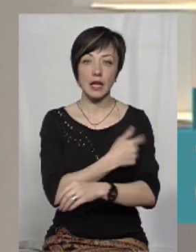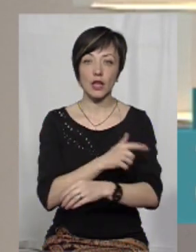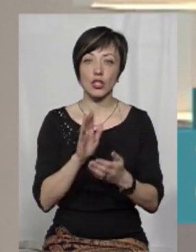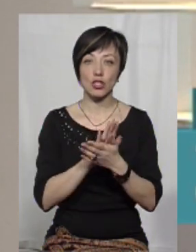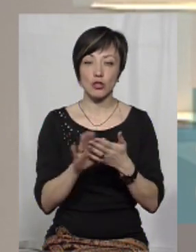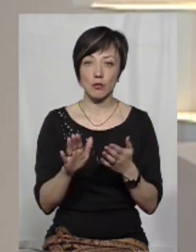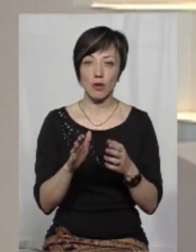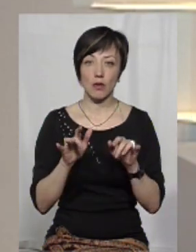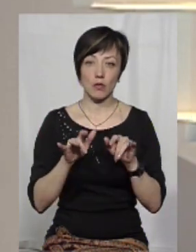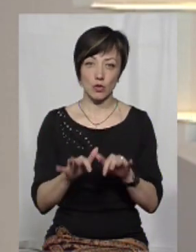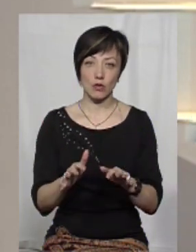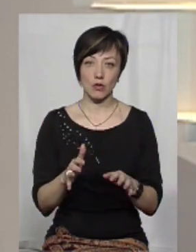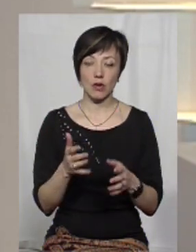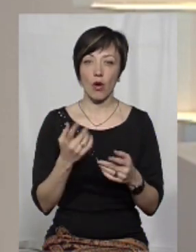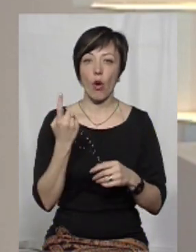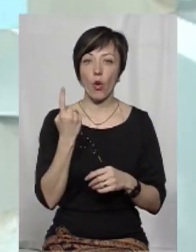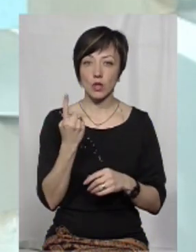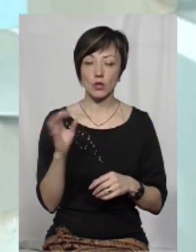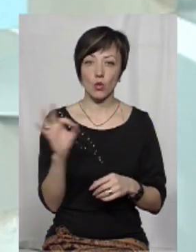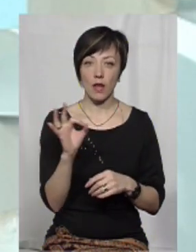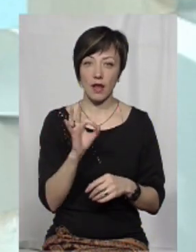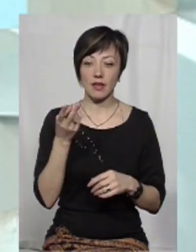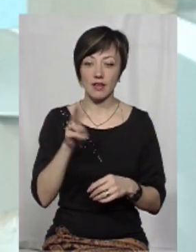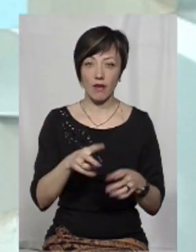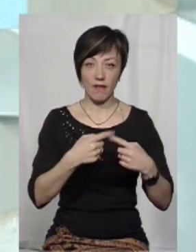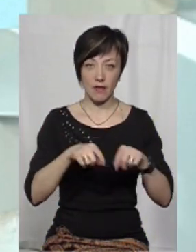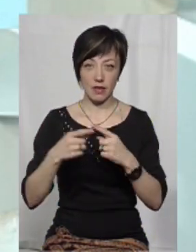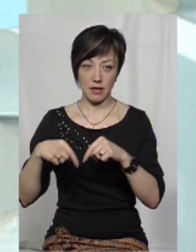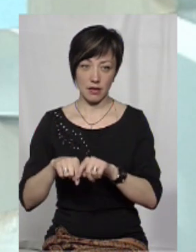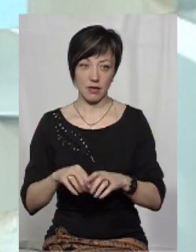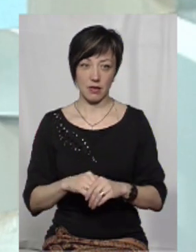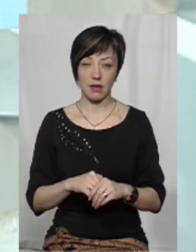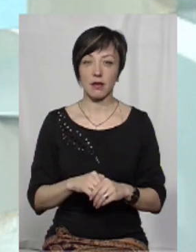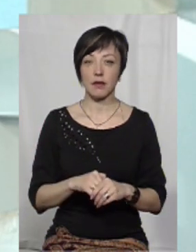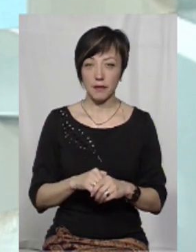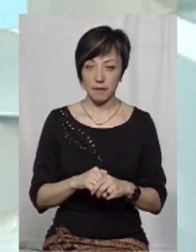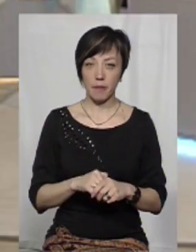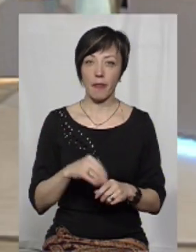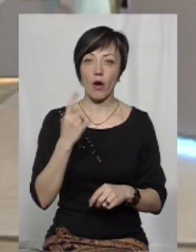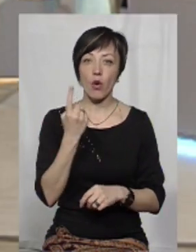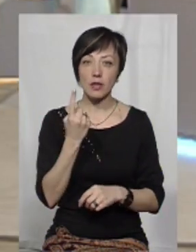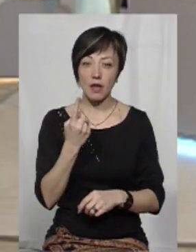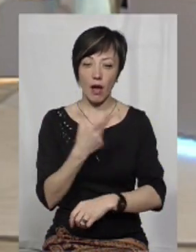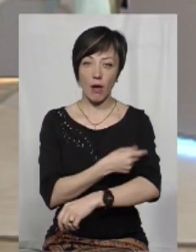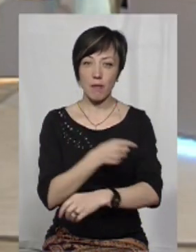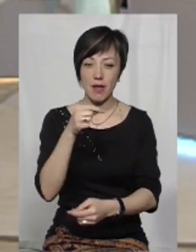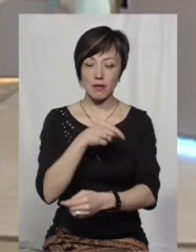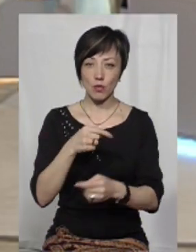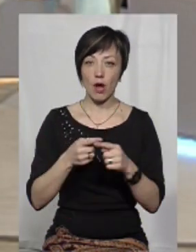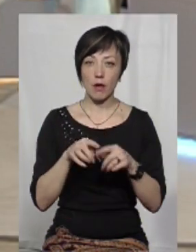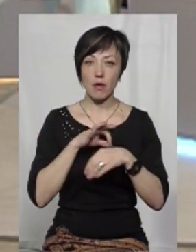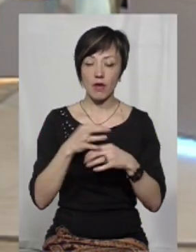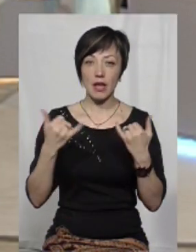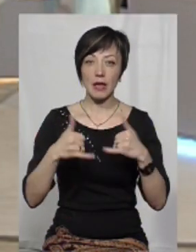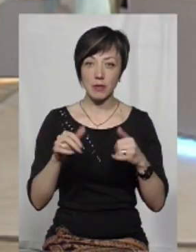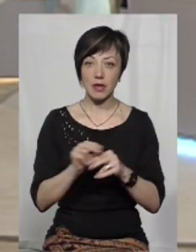гігієнічними процедурами? Там було де? Один туалет був на два відділення. И одна манипуляционная. И понимаете, когда мы